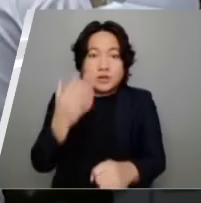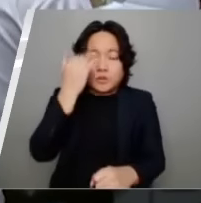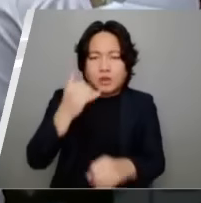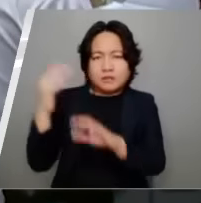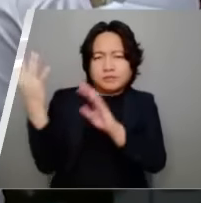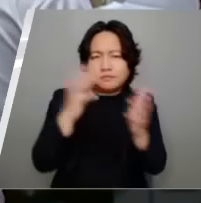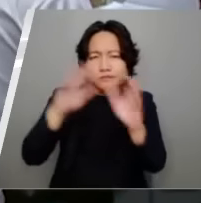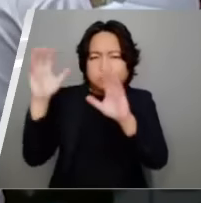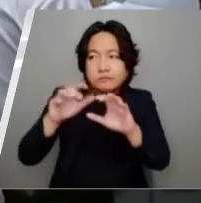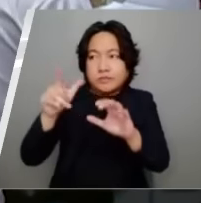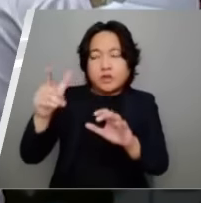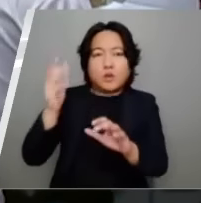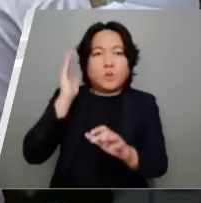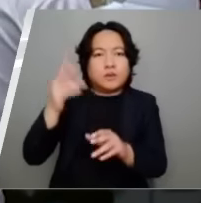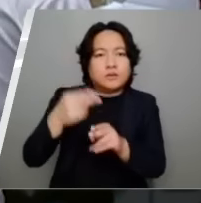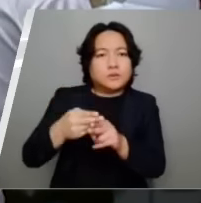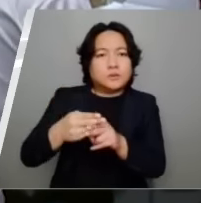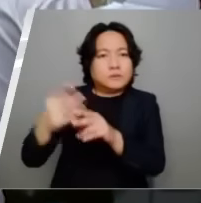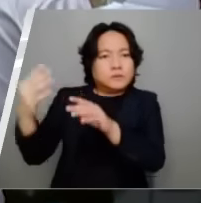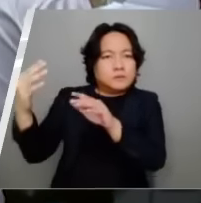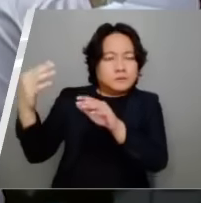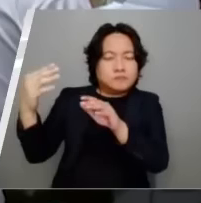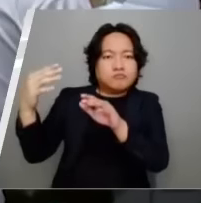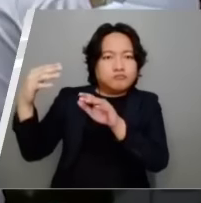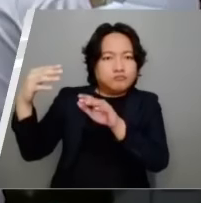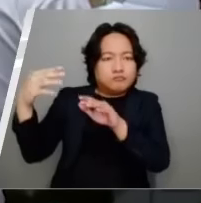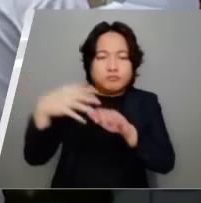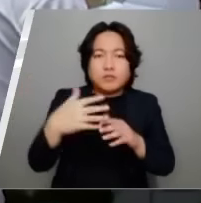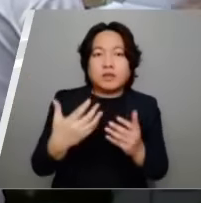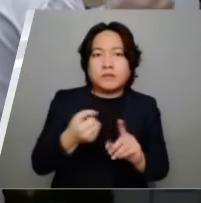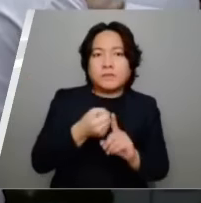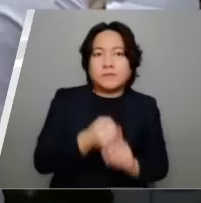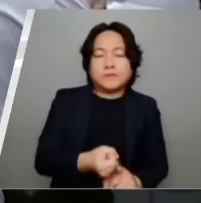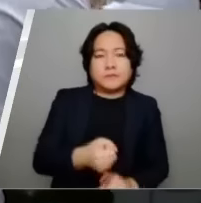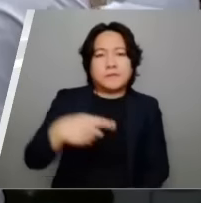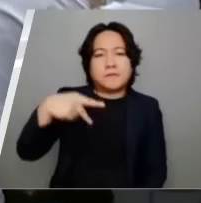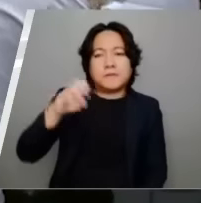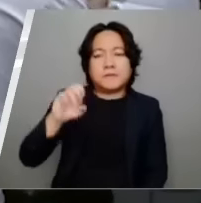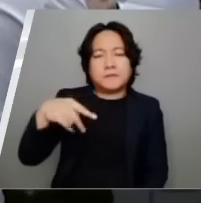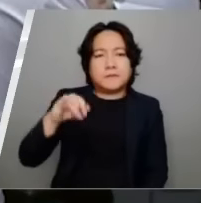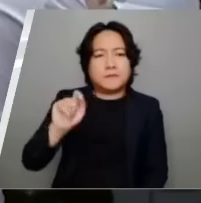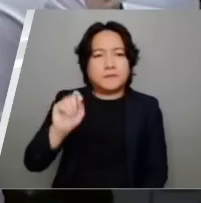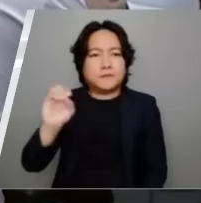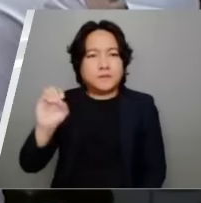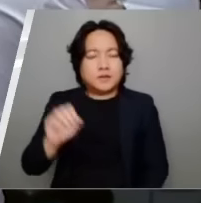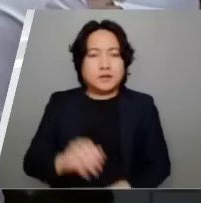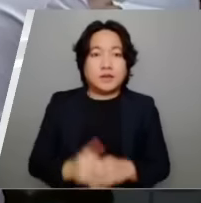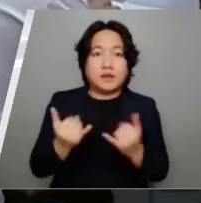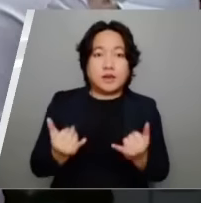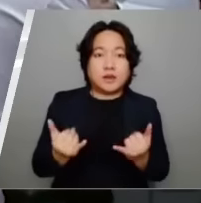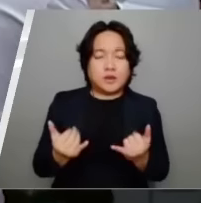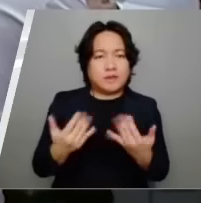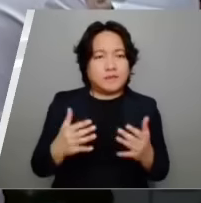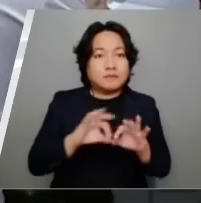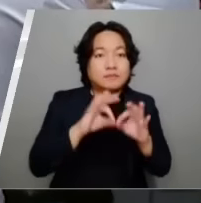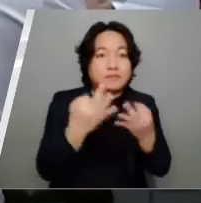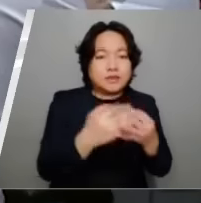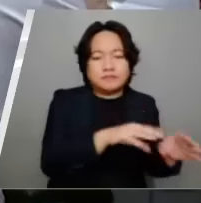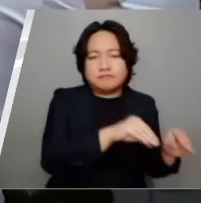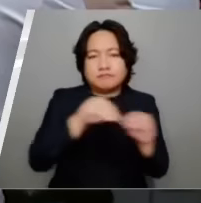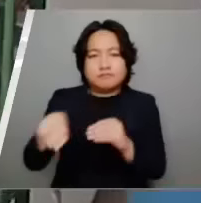sila ng forced evacuation, kaya may mga pamilya dito, Pia, na sa evacuation centers na magpapalipas ng gabi.